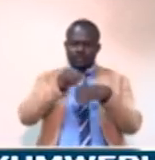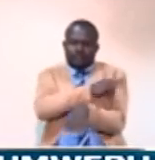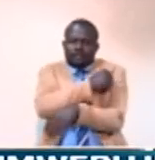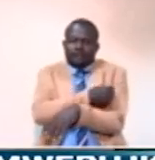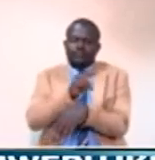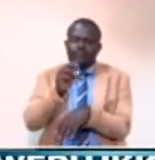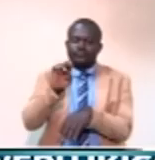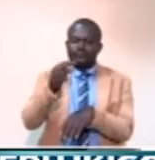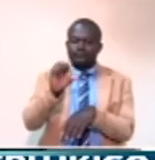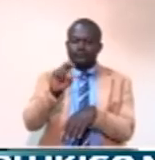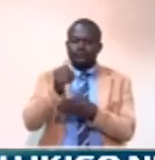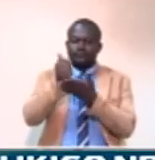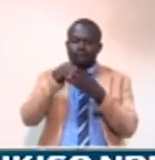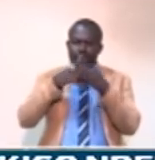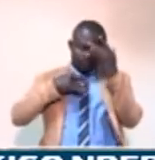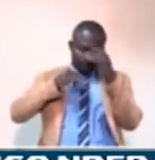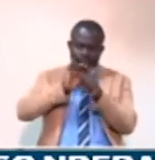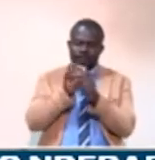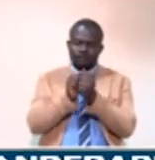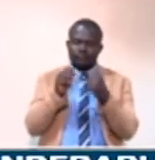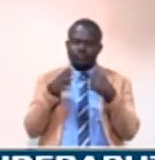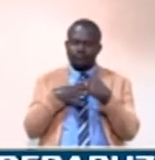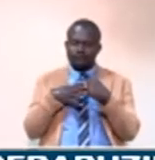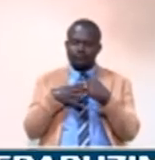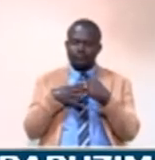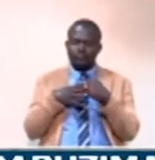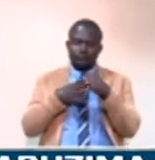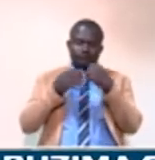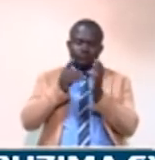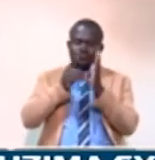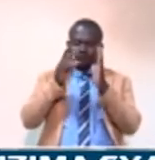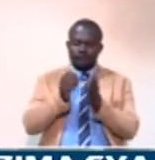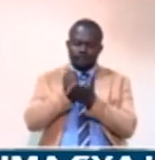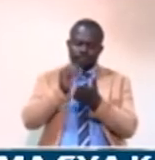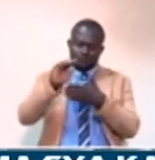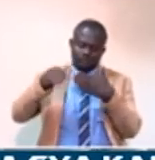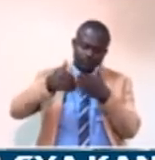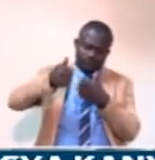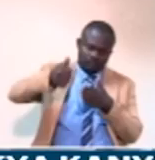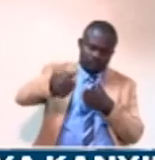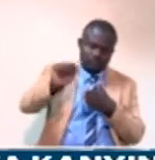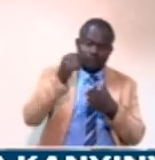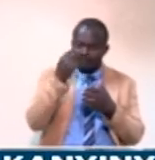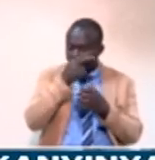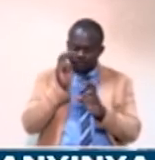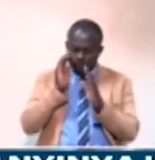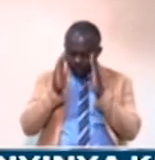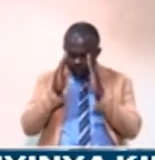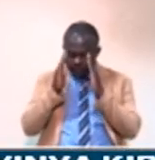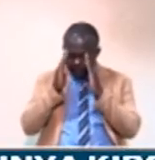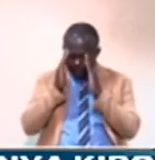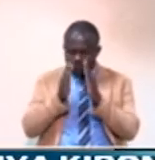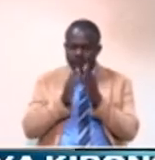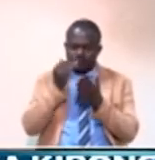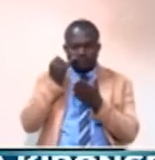by'akarere ka Nyarugenge bifashirizwamo abarwayi ba COVID-19. Abaganga n'abafasha babo bose ijisho ryabo ntirihuga,